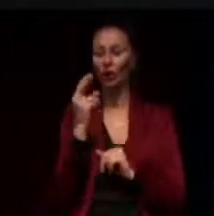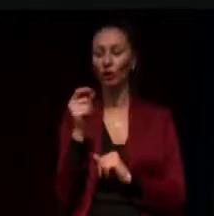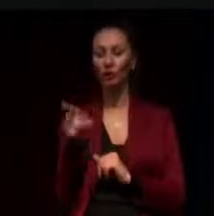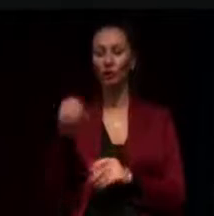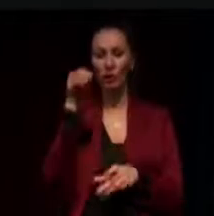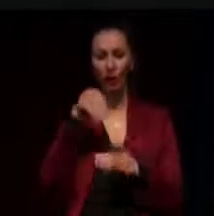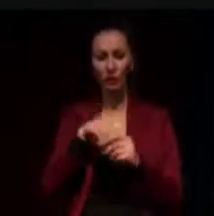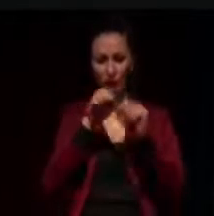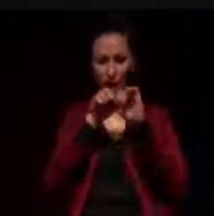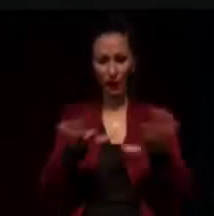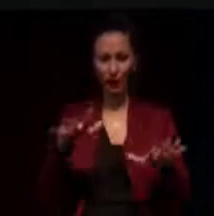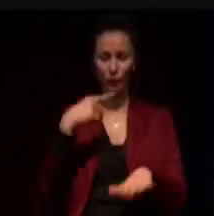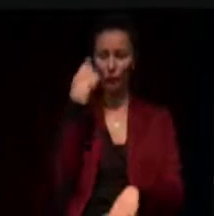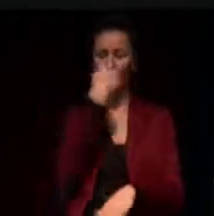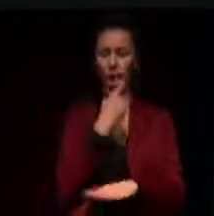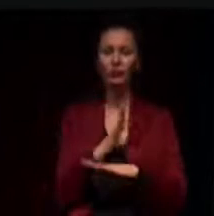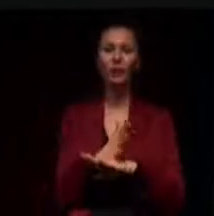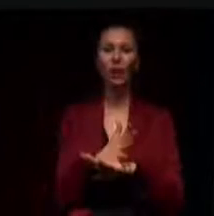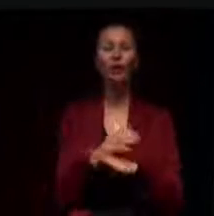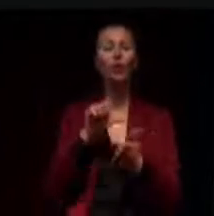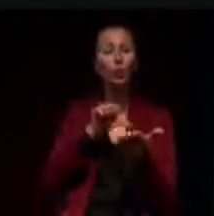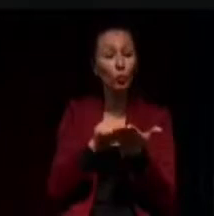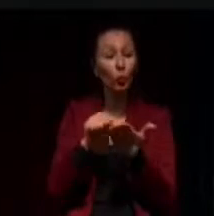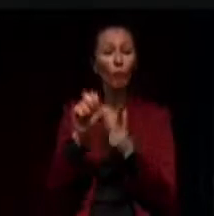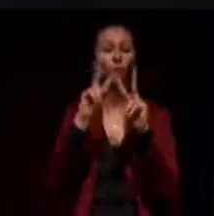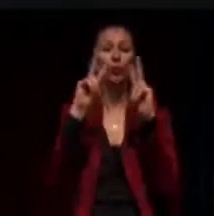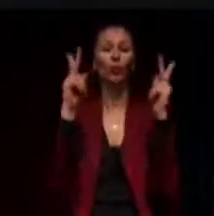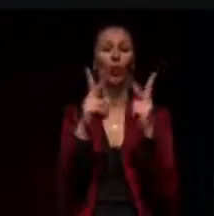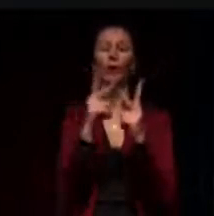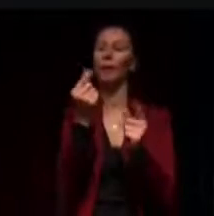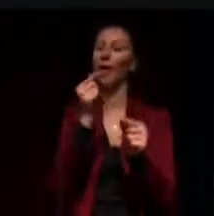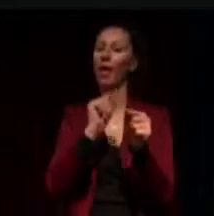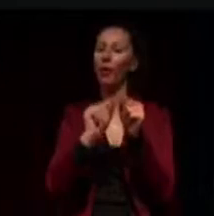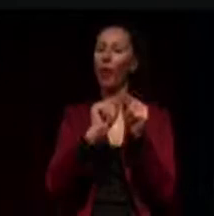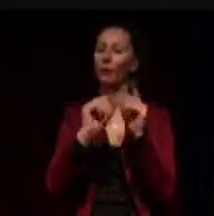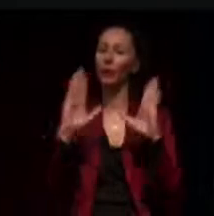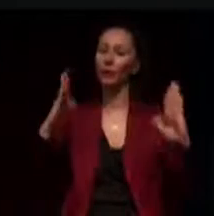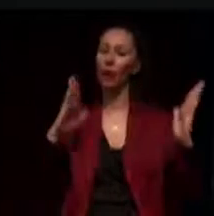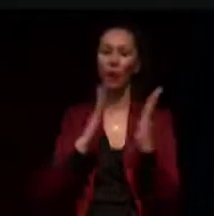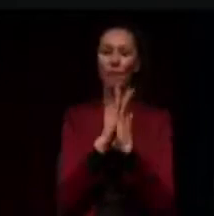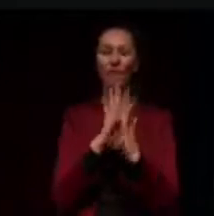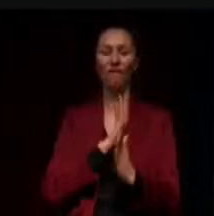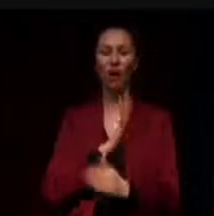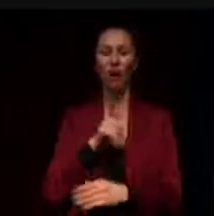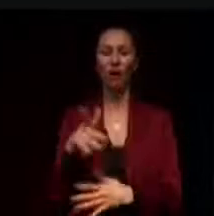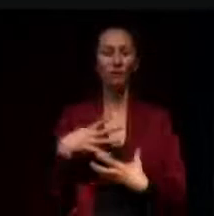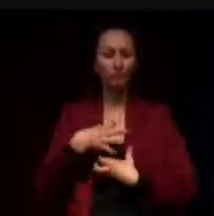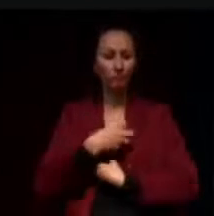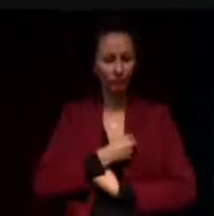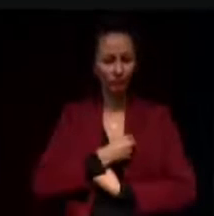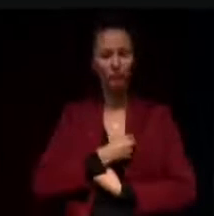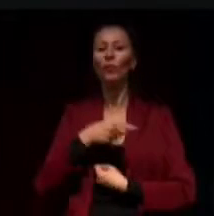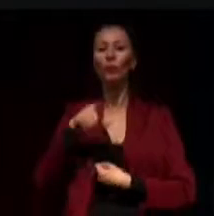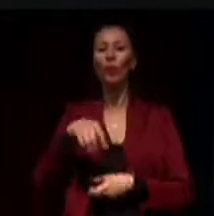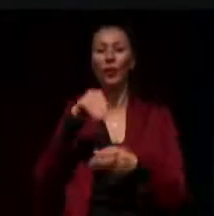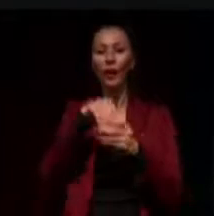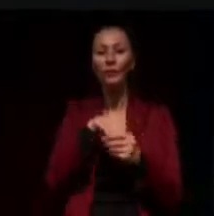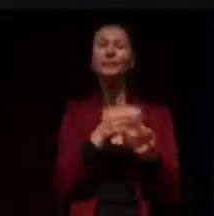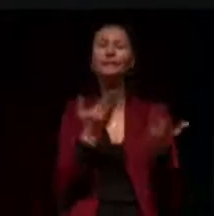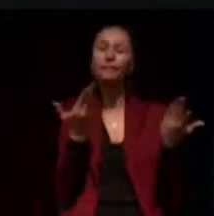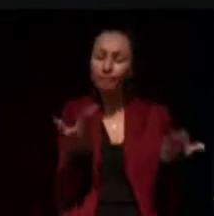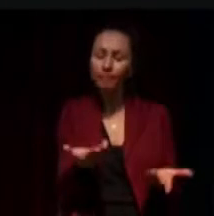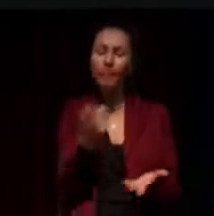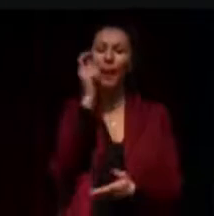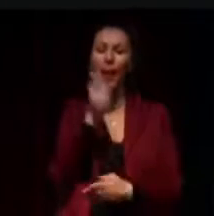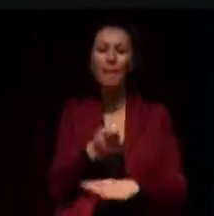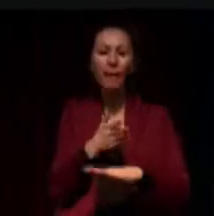COVID-19 salgını nedeniyle tüm dünyada bir ekonomik daralma var. Bu ekonomik daralmanın yansımalarını elbette